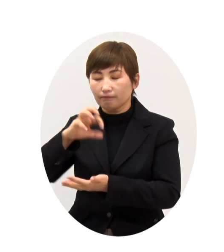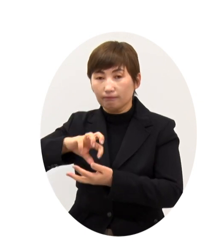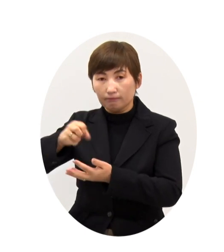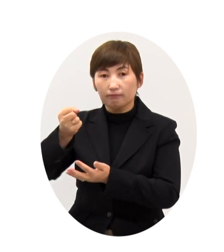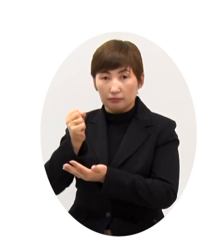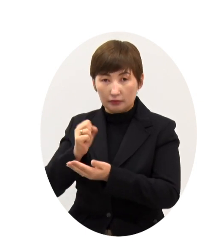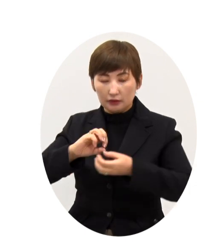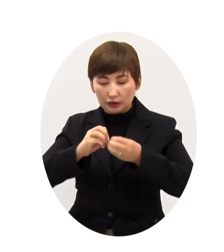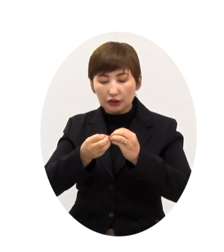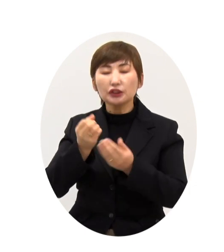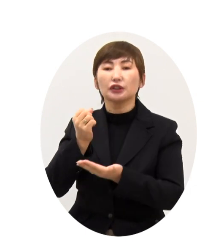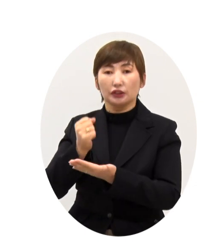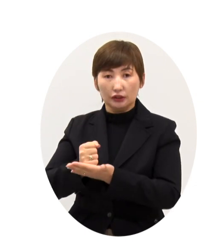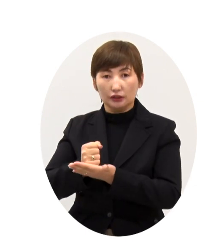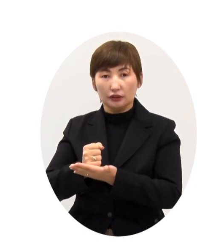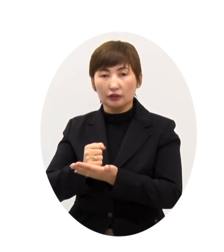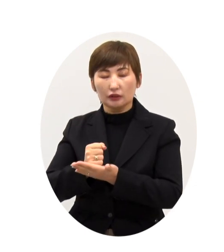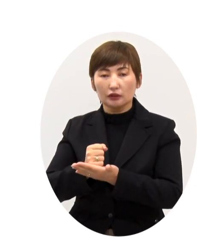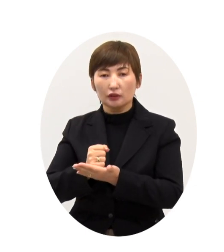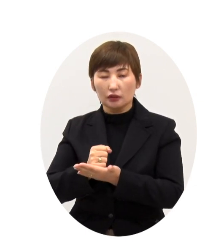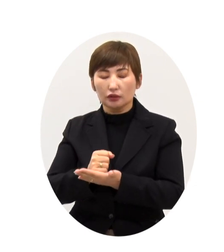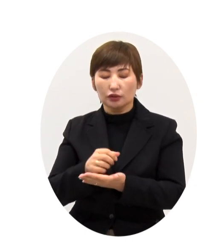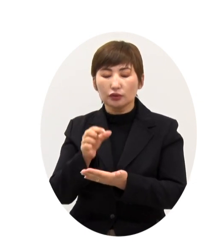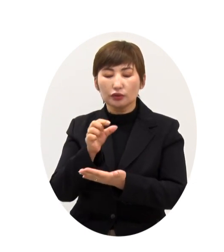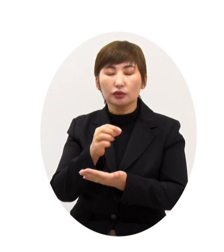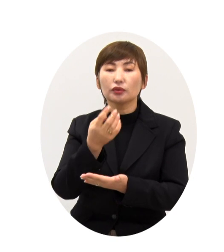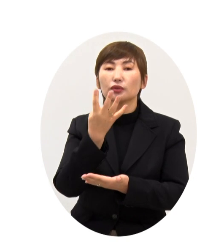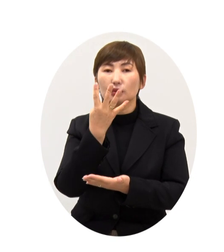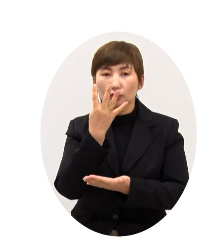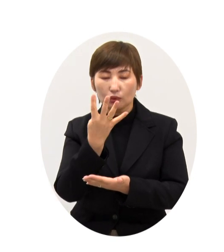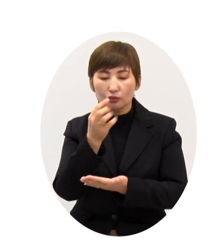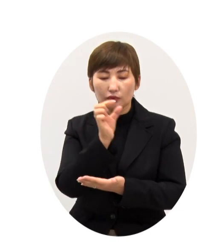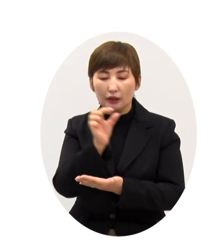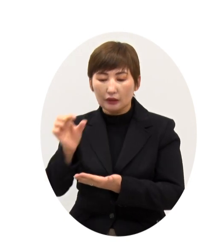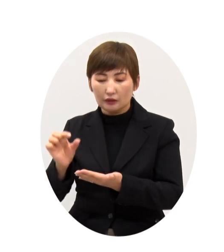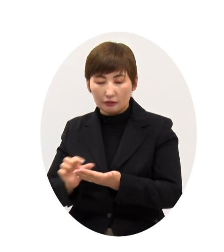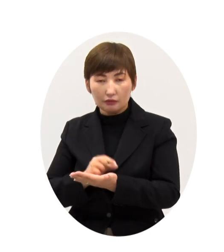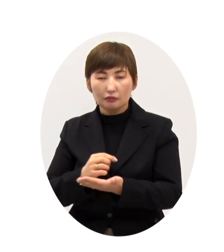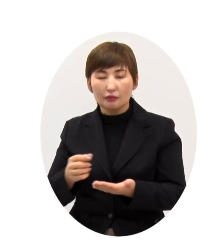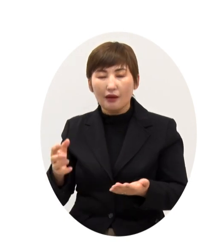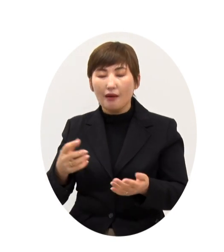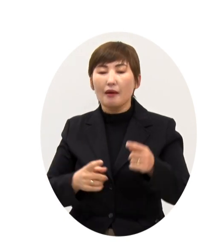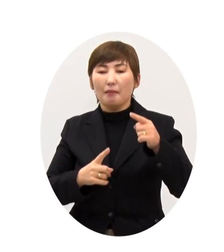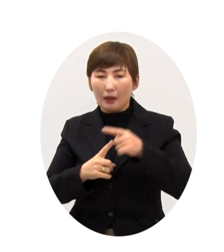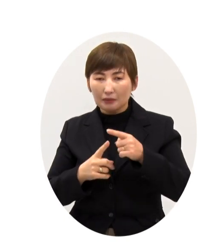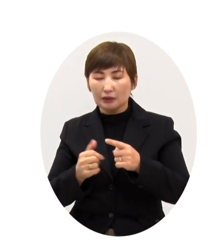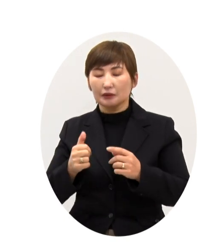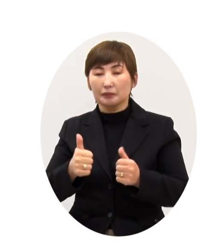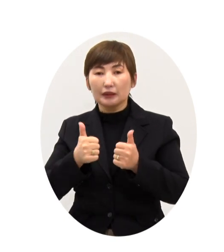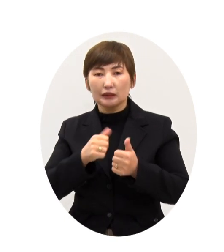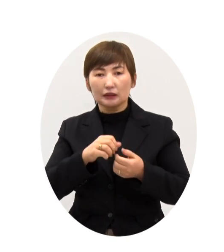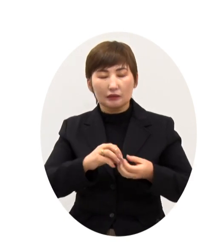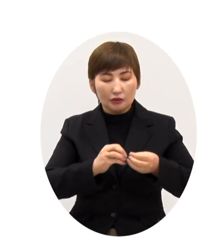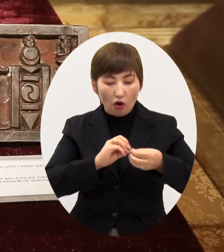бариултаагаар ганц хувь гар аргаар хийдэг. Тамганы дөрвөн өнцгт нь бат бихийг бэлэгдсэн холбоо түмэн насан